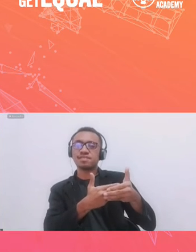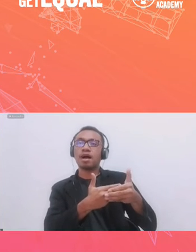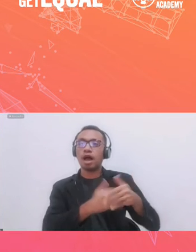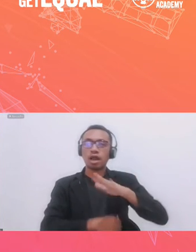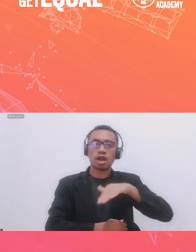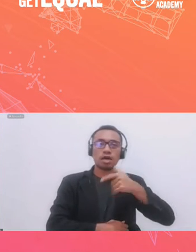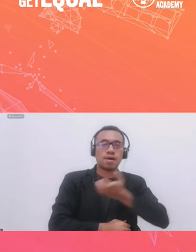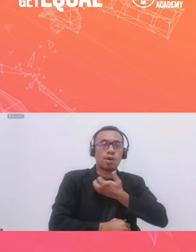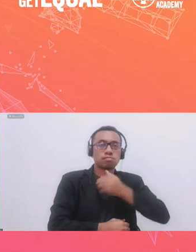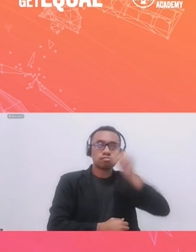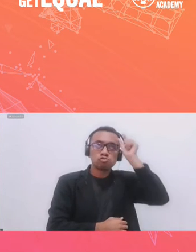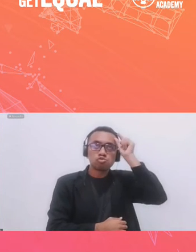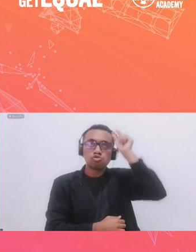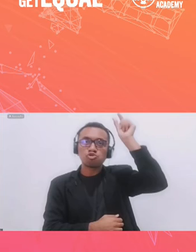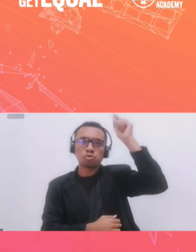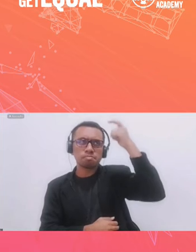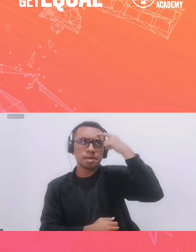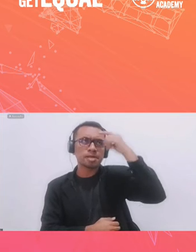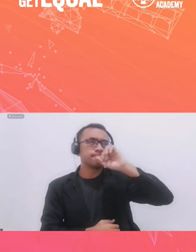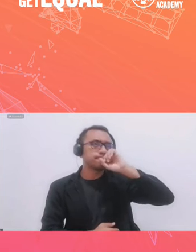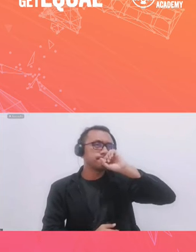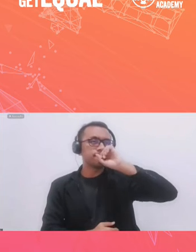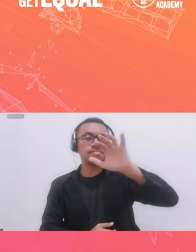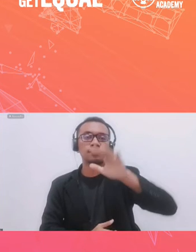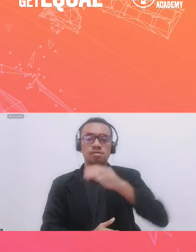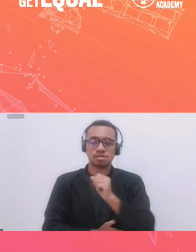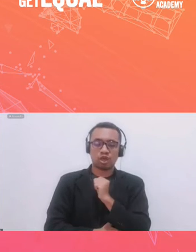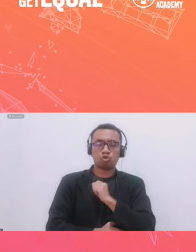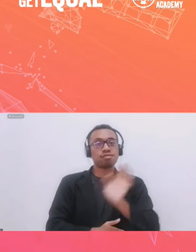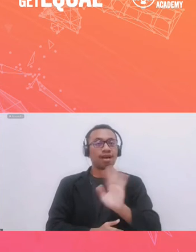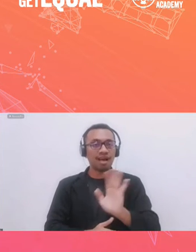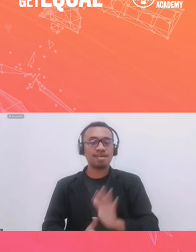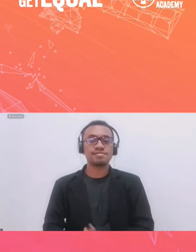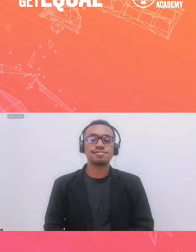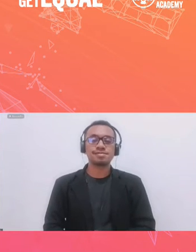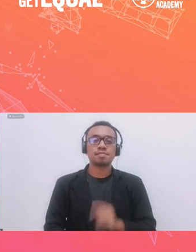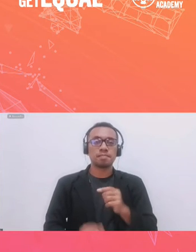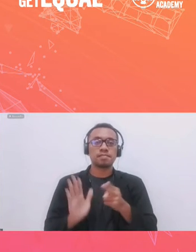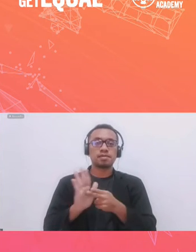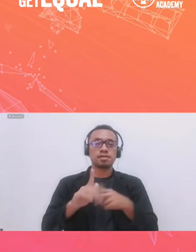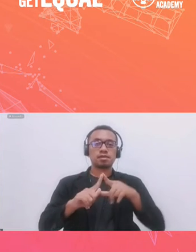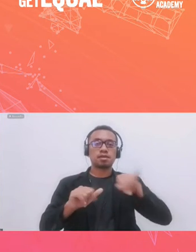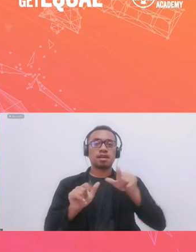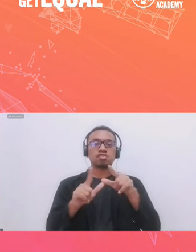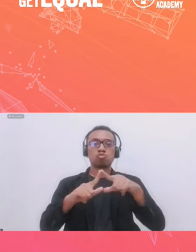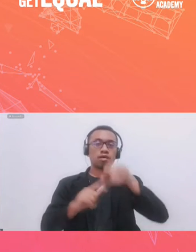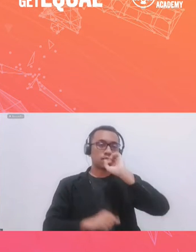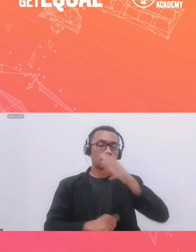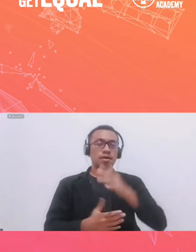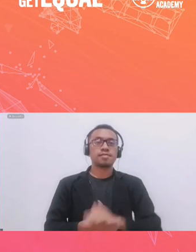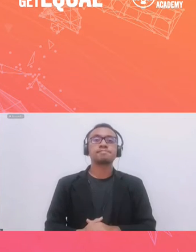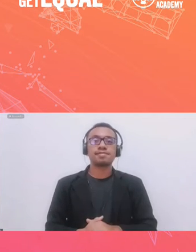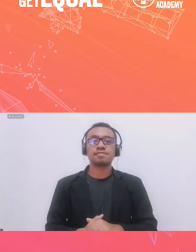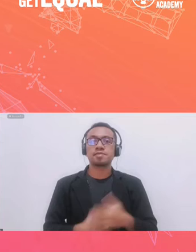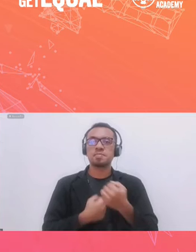menyuarakan kata hatinya, pemikirannya, katanya Mbak Najwa Shihab kepada Fayana ya, be brave but don't be stupid,